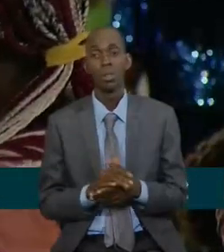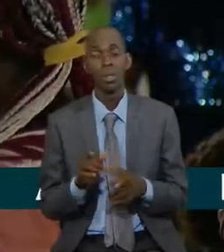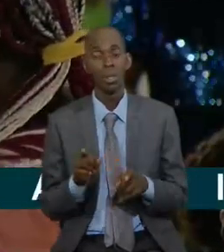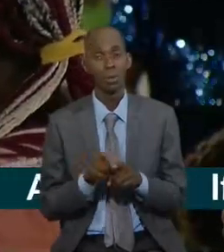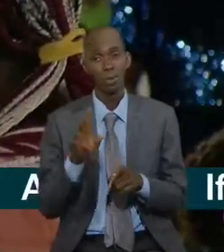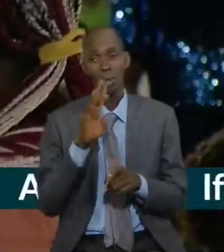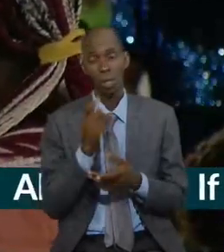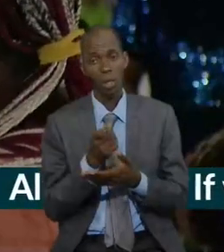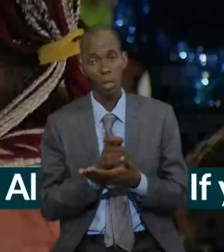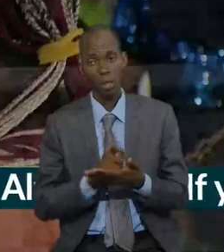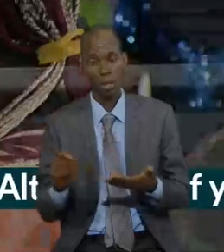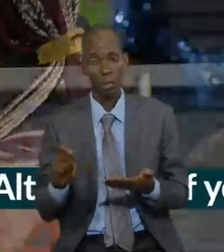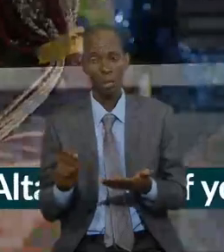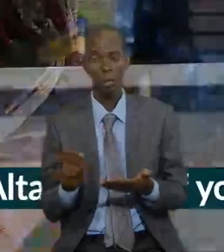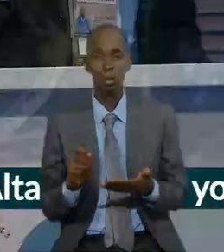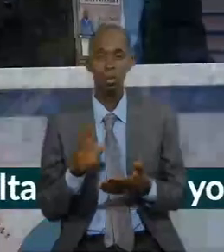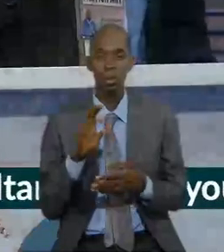identifier